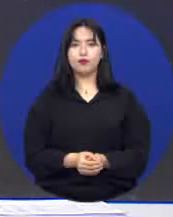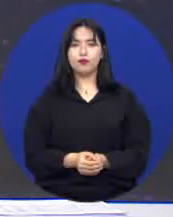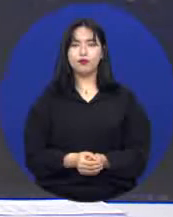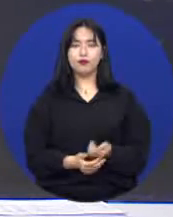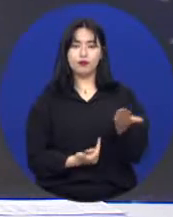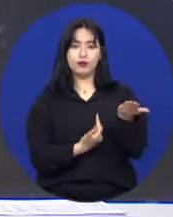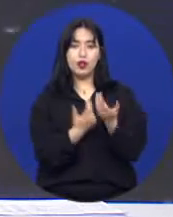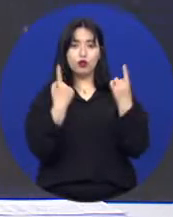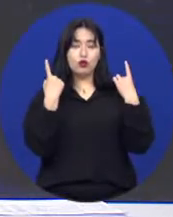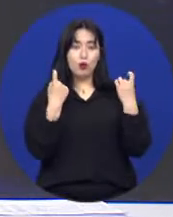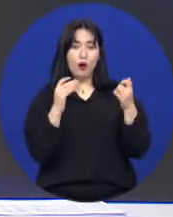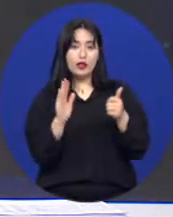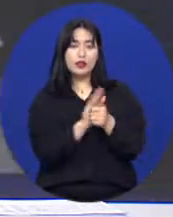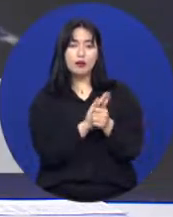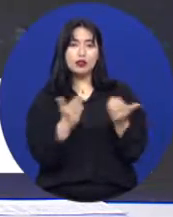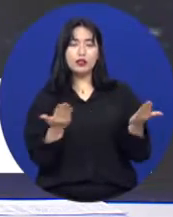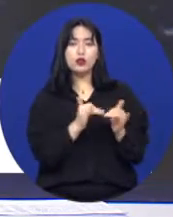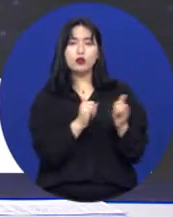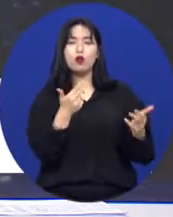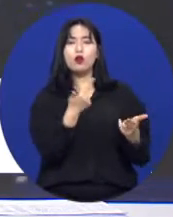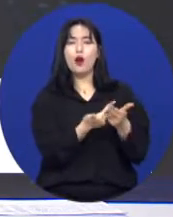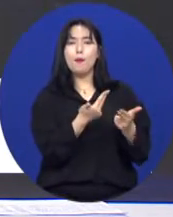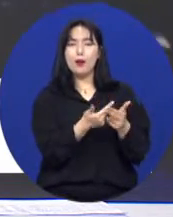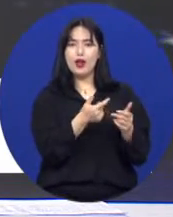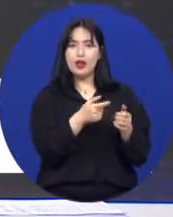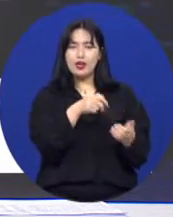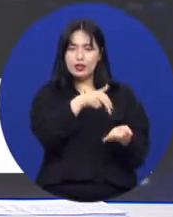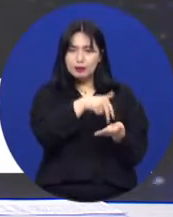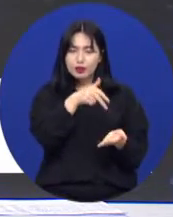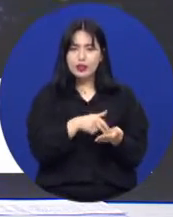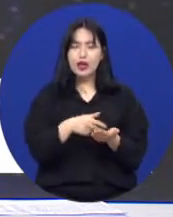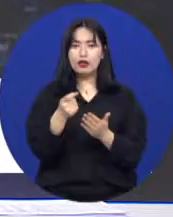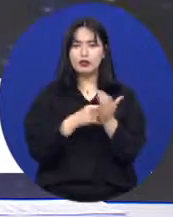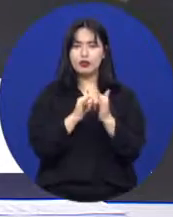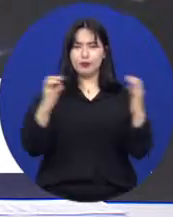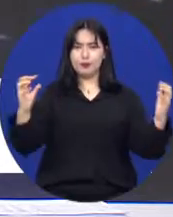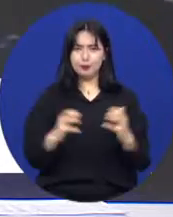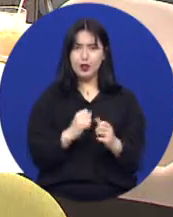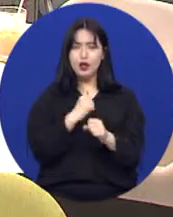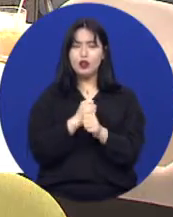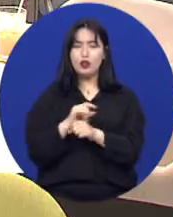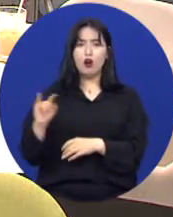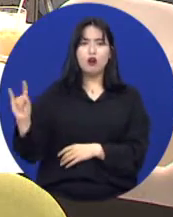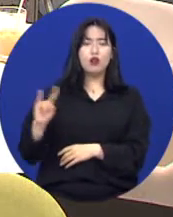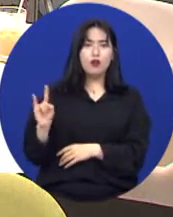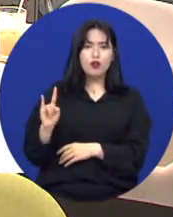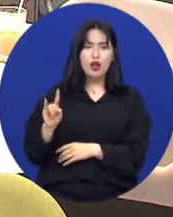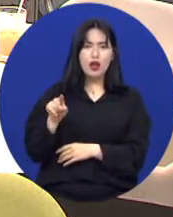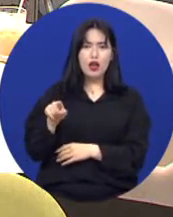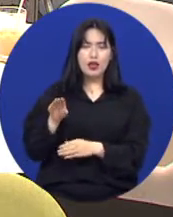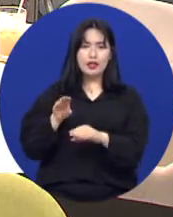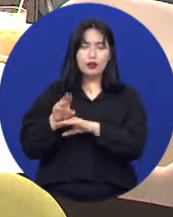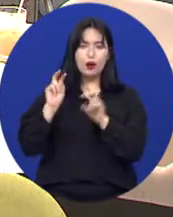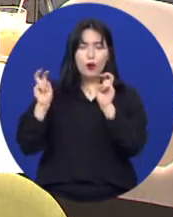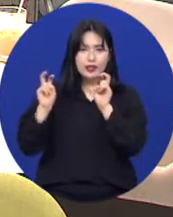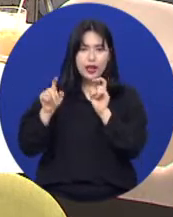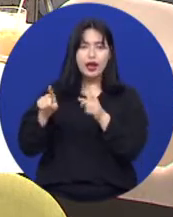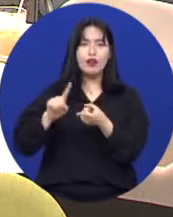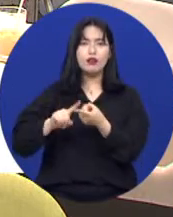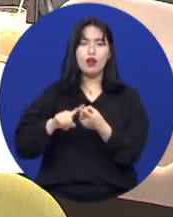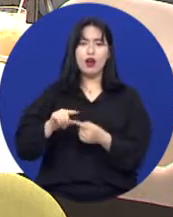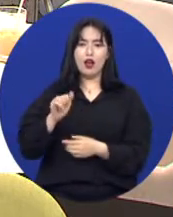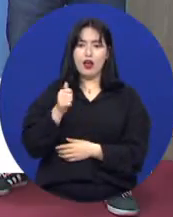제주 관광 서비스 노즈 해비치 지분은 제주도 입에서 기자회견을 열고 현대차 그룹의 해비치호텔 사측은 노조